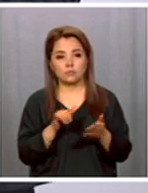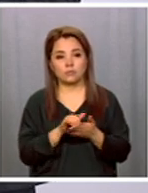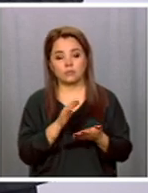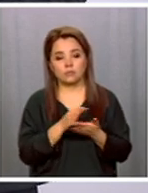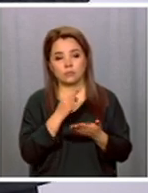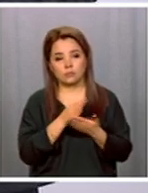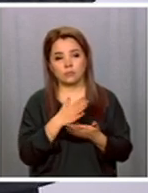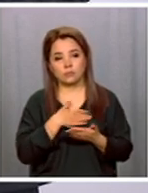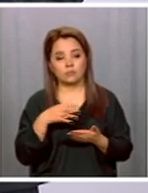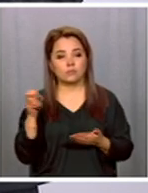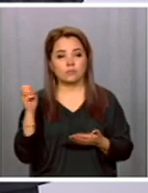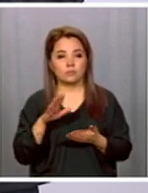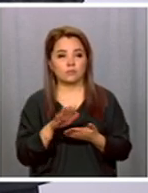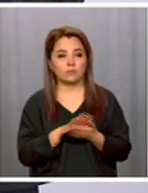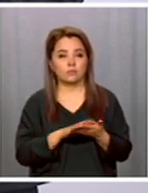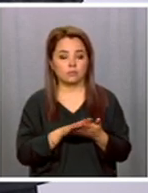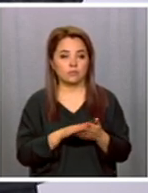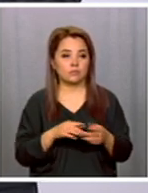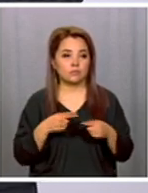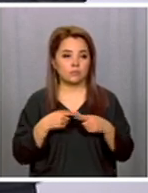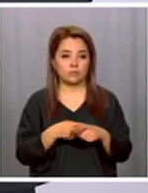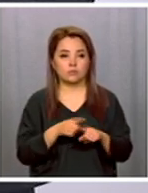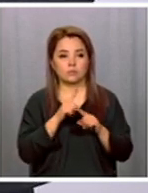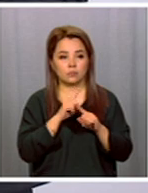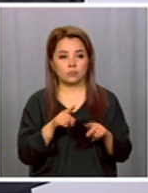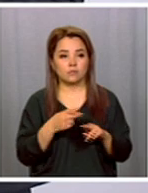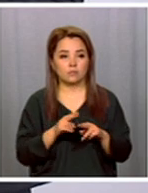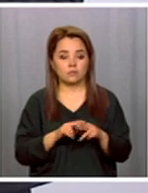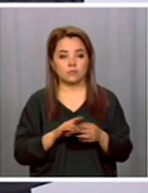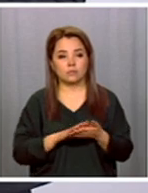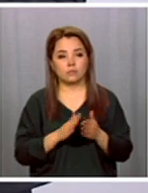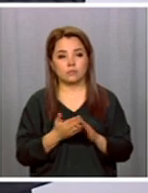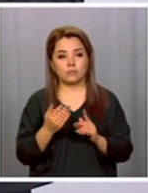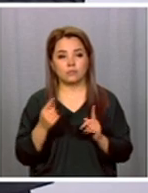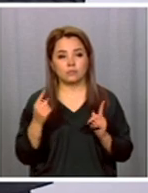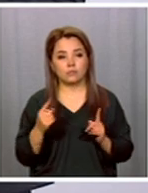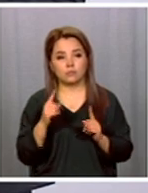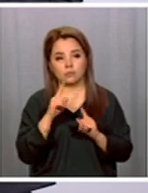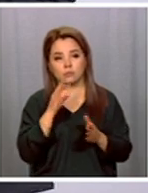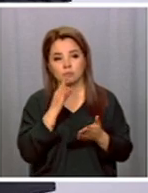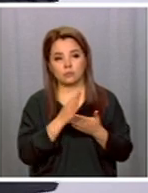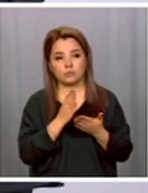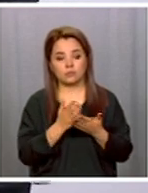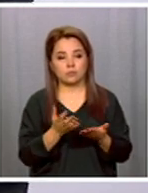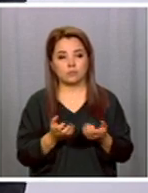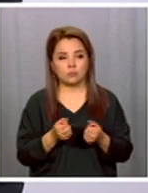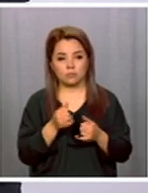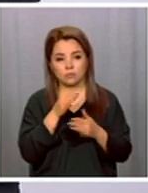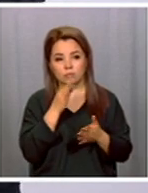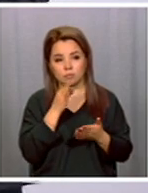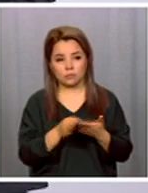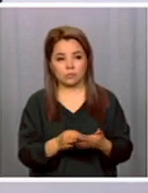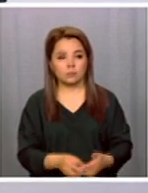біздің сәулелеріміз ешқашан қиылыспайды, демек ешқандай кескін алынбайды деген сөз.